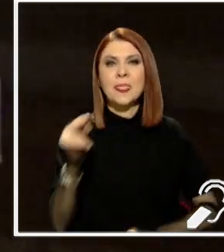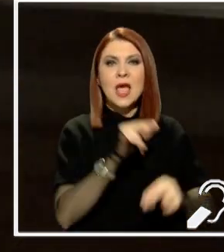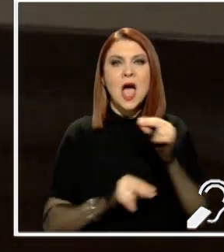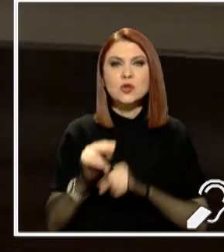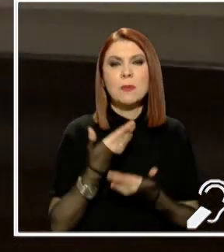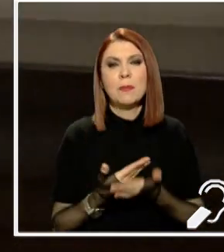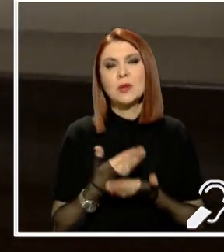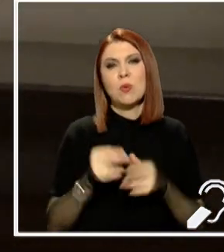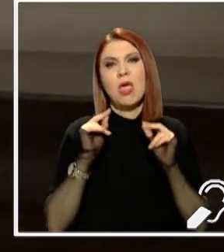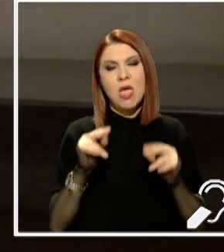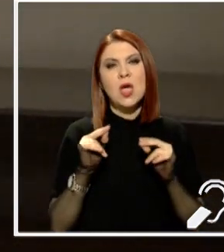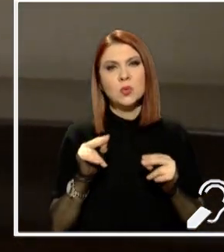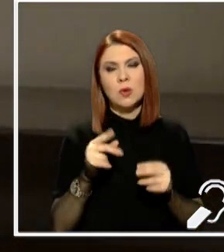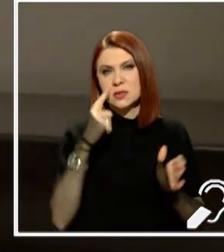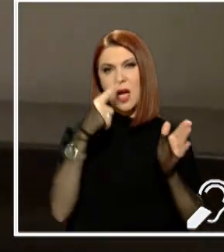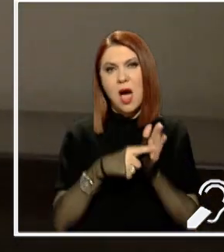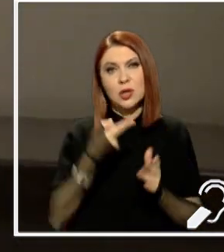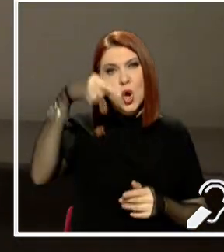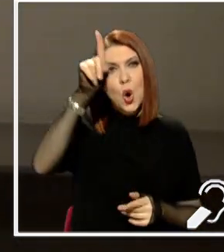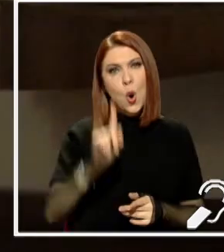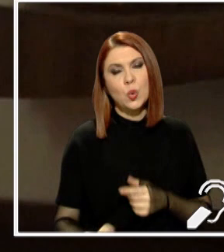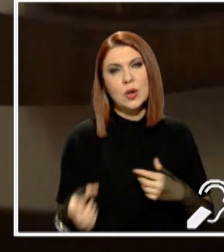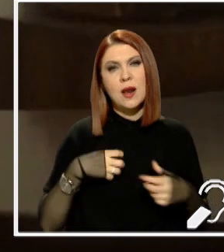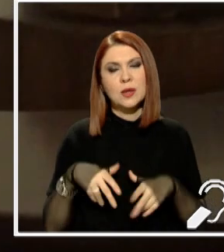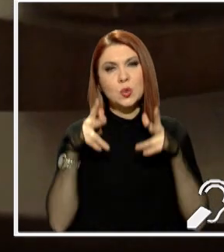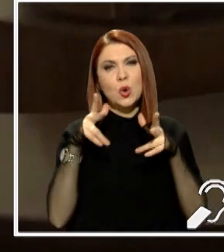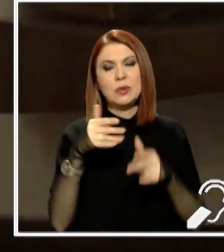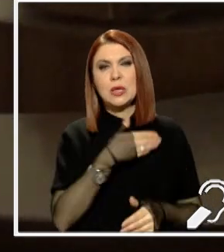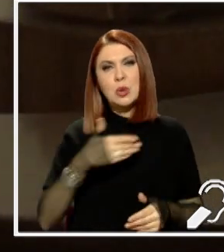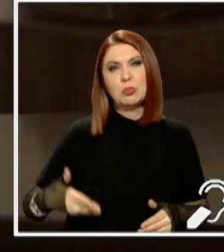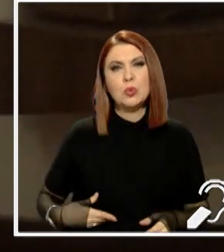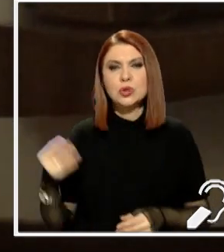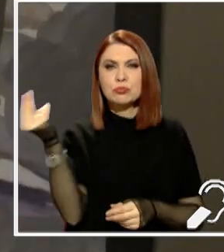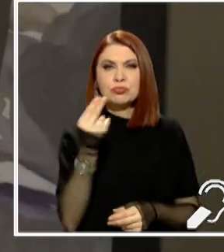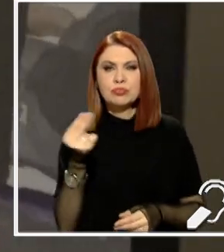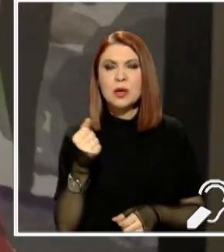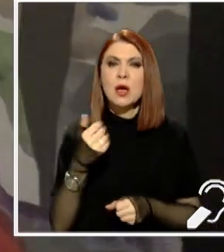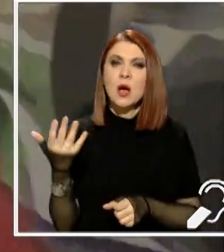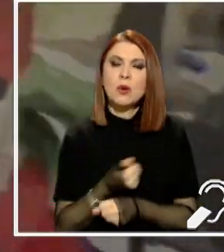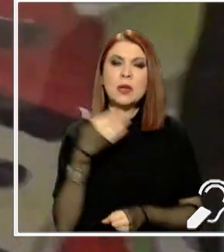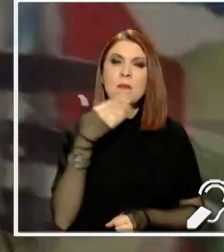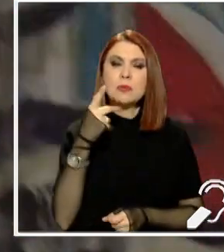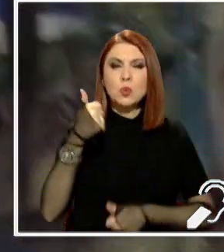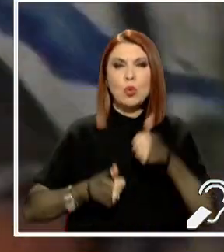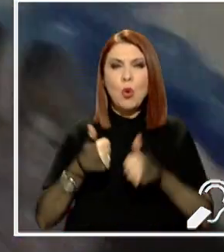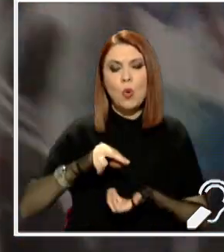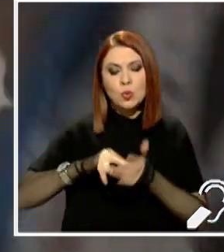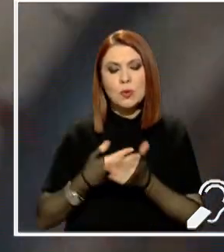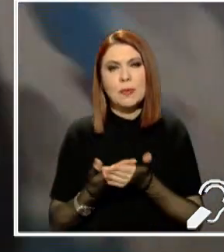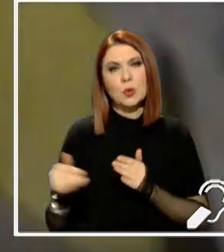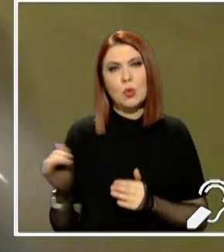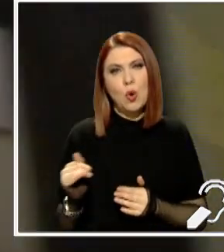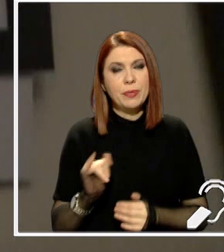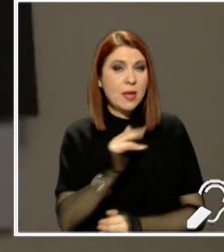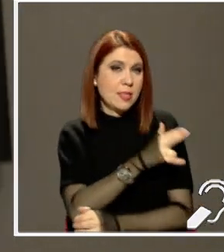Asociația pentru Educație Odisea expune timp de o lună la Teatrul de Comedie din București lucrările grafice premiate într-un concurs organizat anul trecut